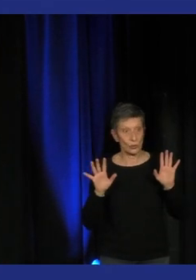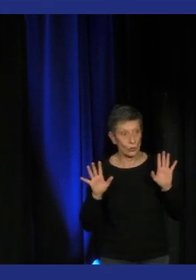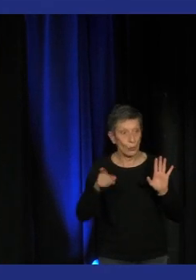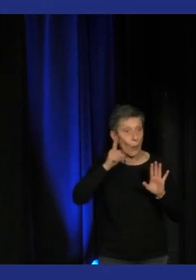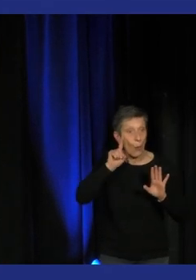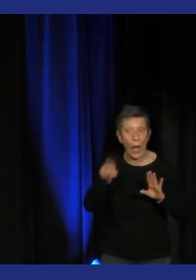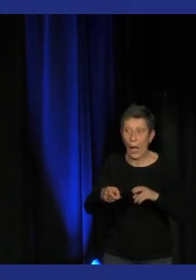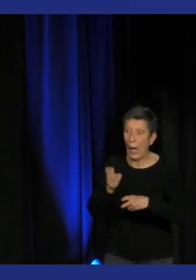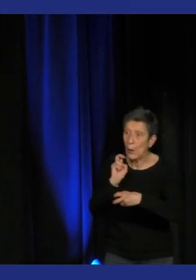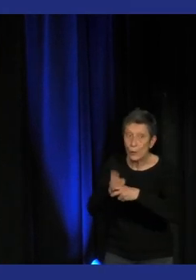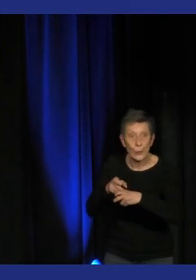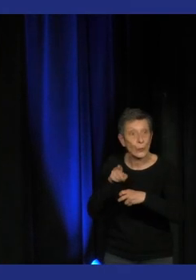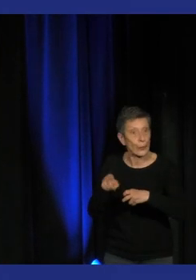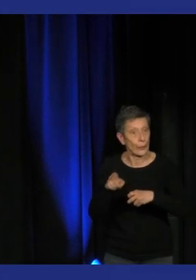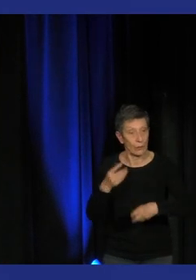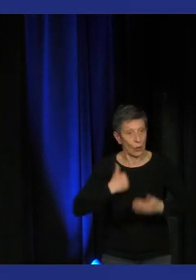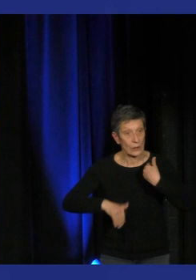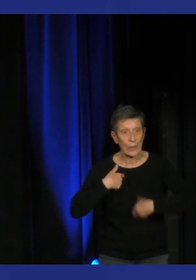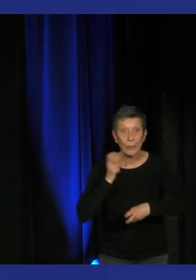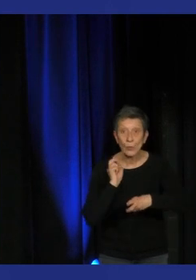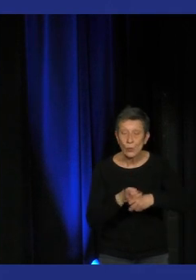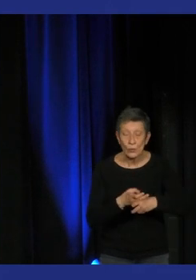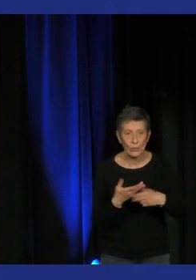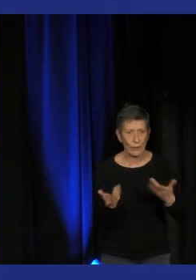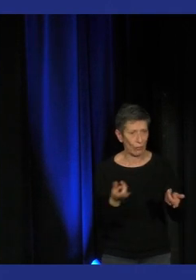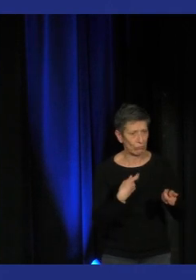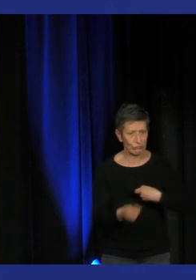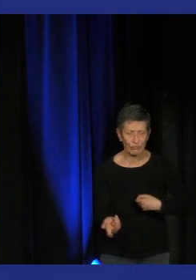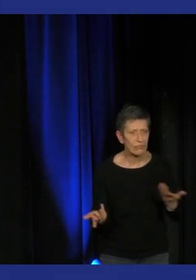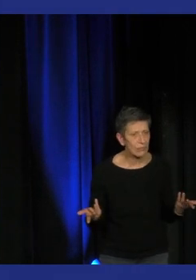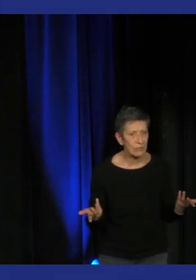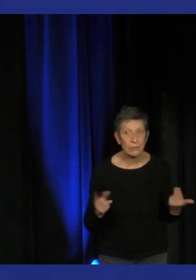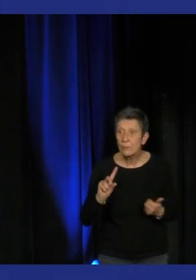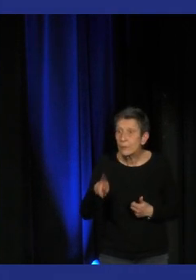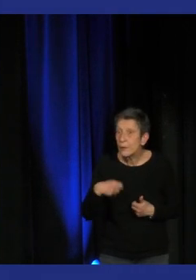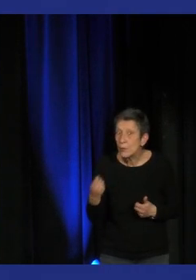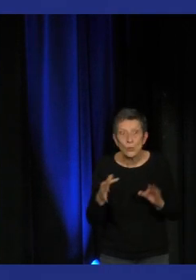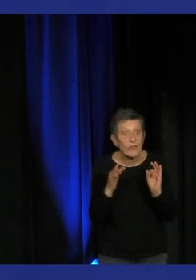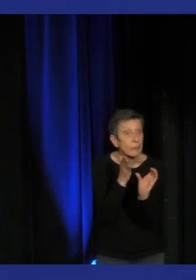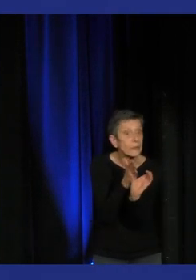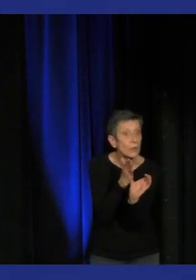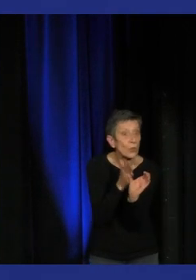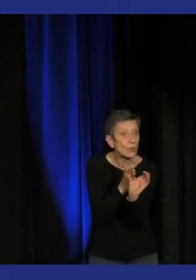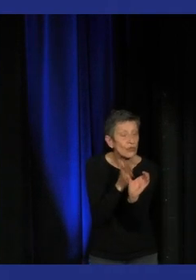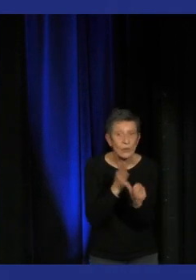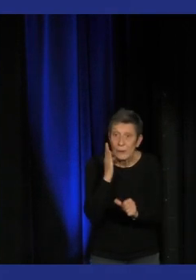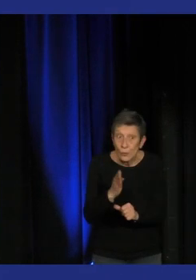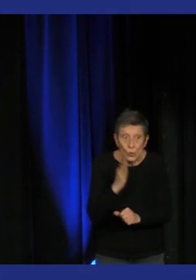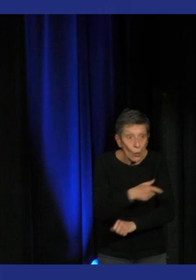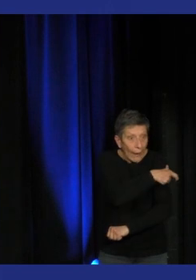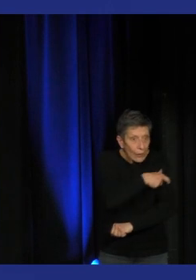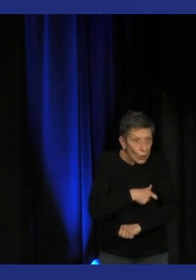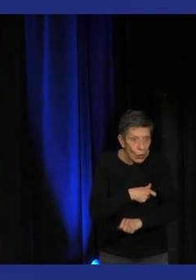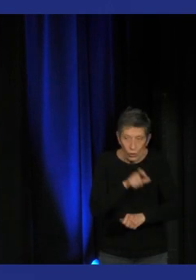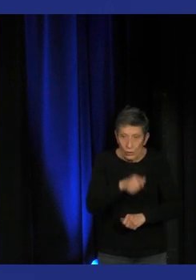d'être handicapé, mais on fait la compensation au mauvais endroit. Évidemment que d'un point de vue psychologique, on a tous besoin de faire un travail de deuil